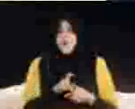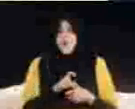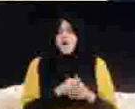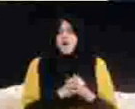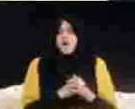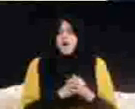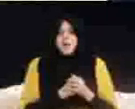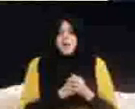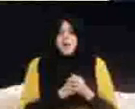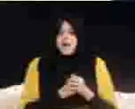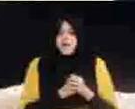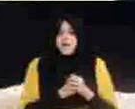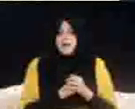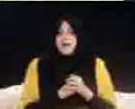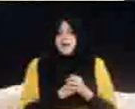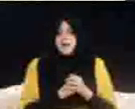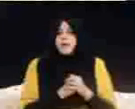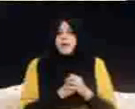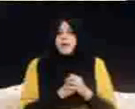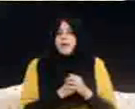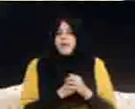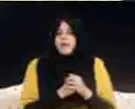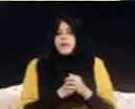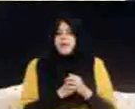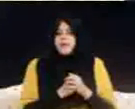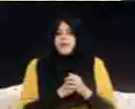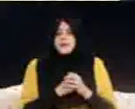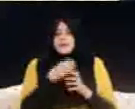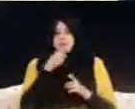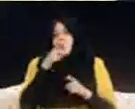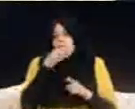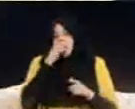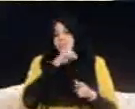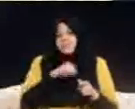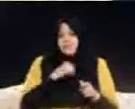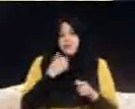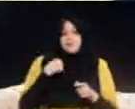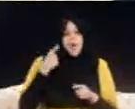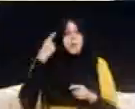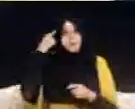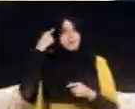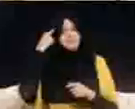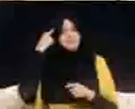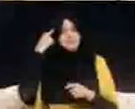كيف، بمناسبة ذكر الطفل في هذا المقطع الشعري، كيف